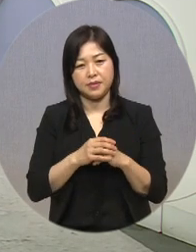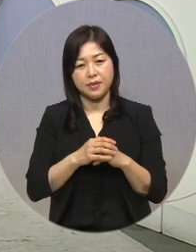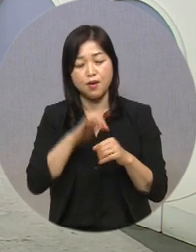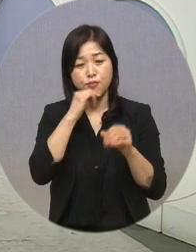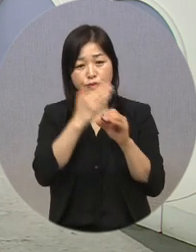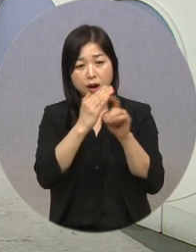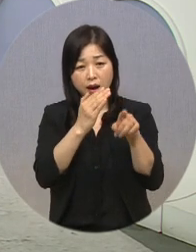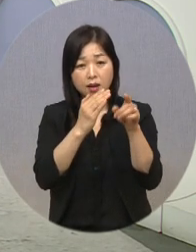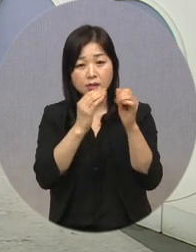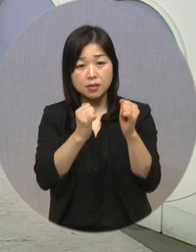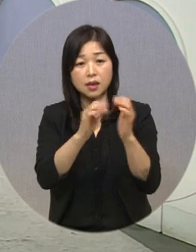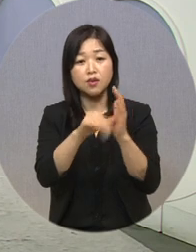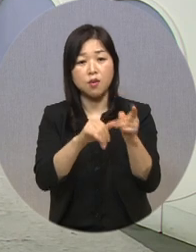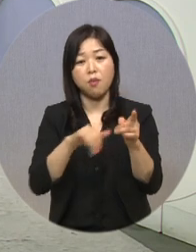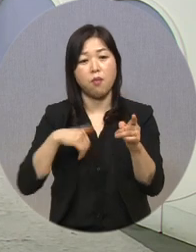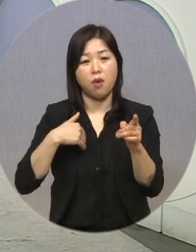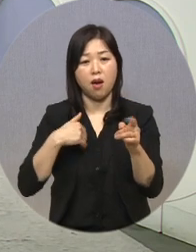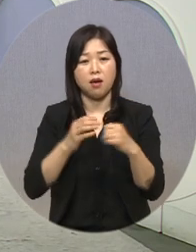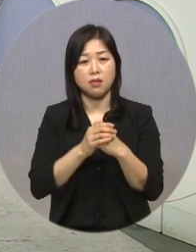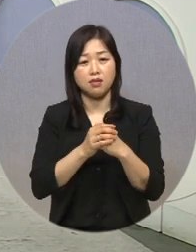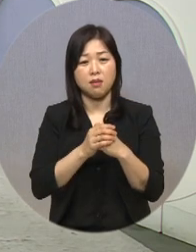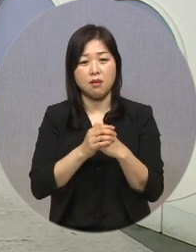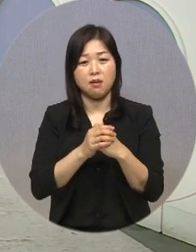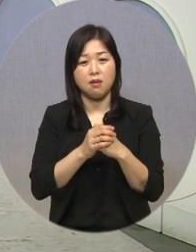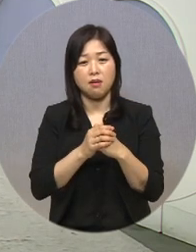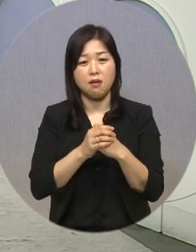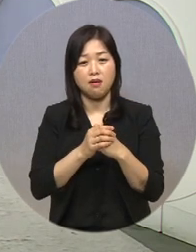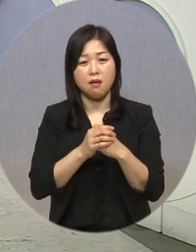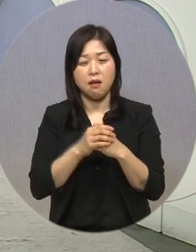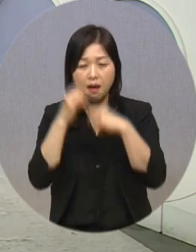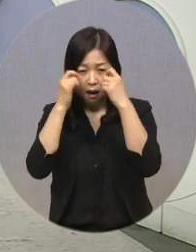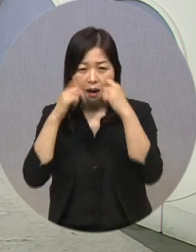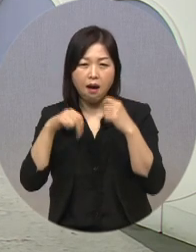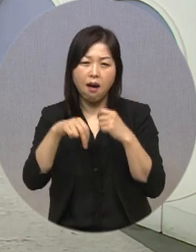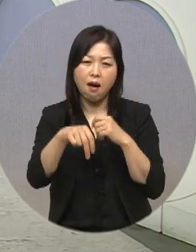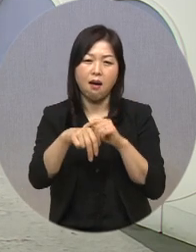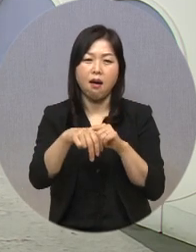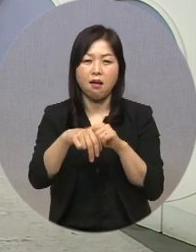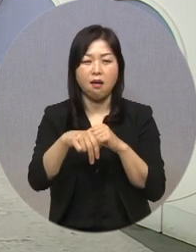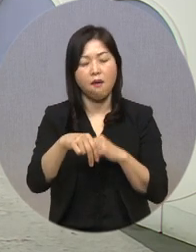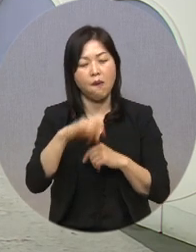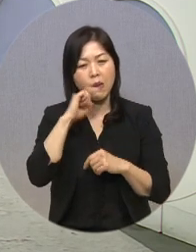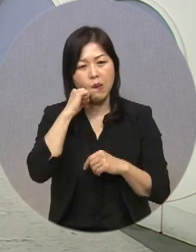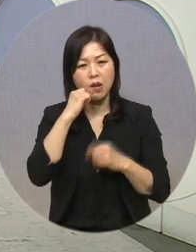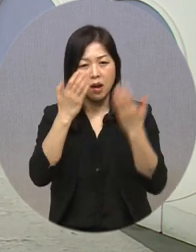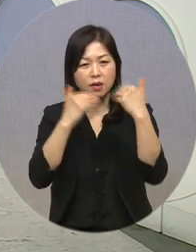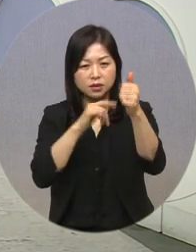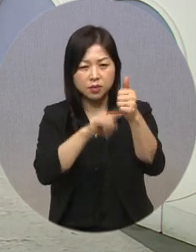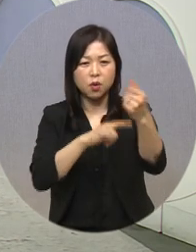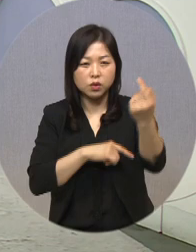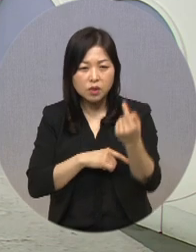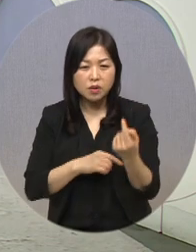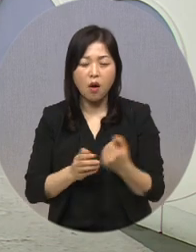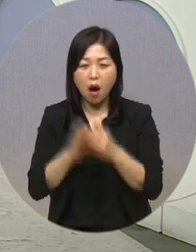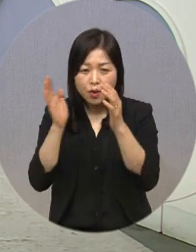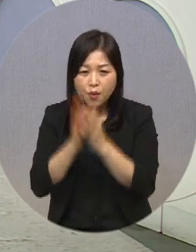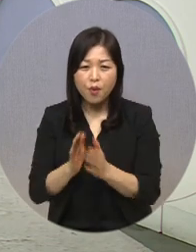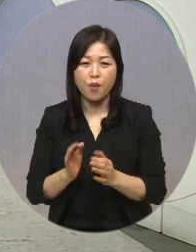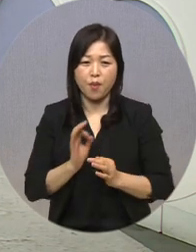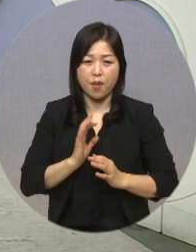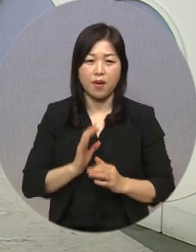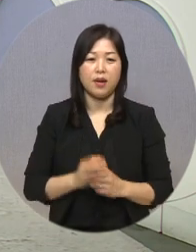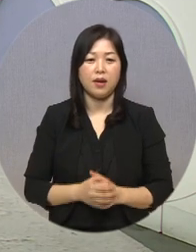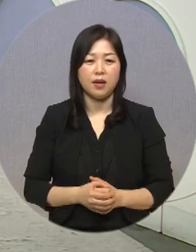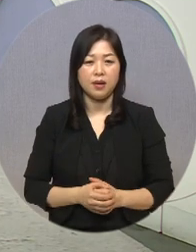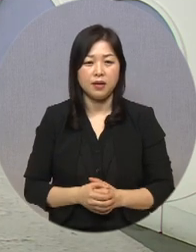몰라요. 걷지 못하겠어요. 어떻게 몰라요. 그랬더니 교장 선생님이 뛰어나오더니 웬일이야 그래요. 아유 그래서